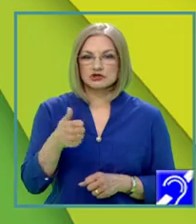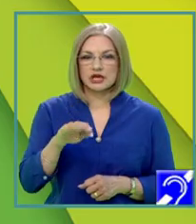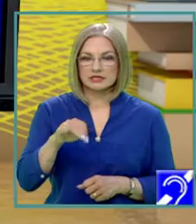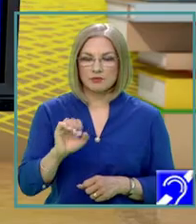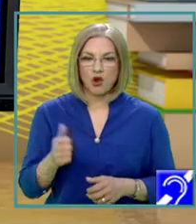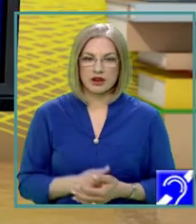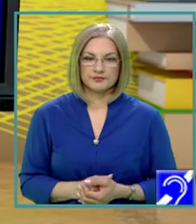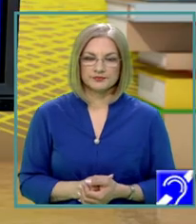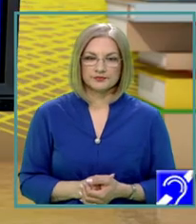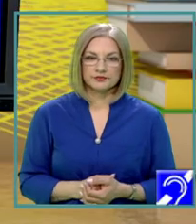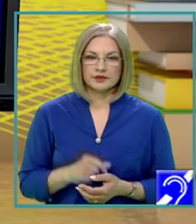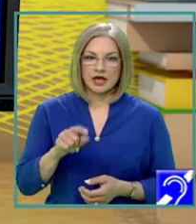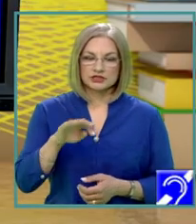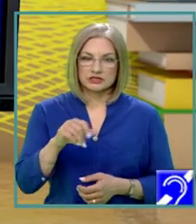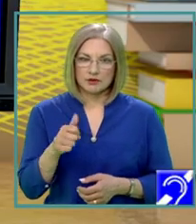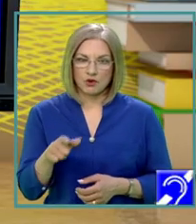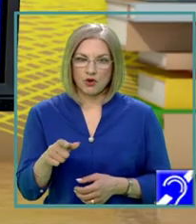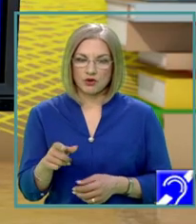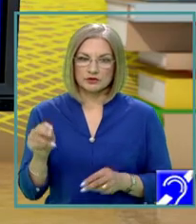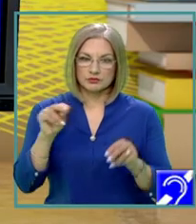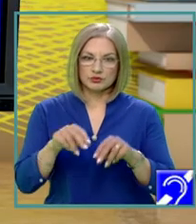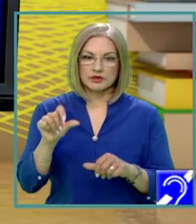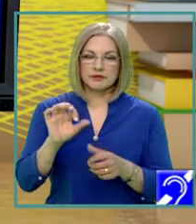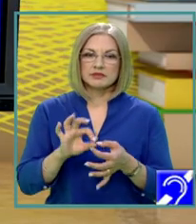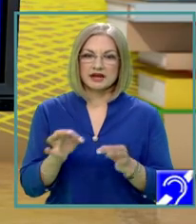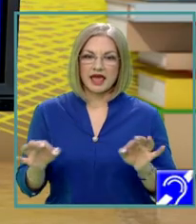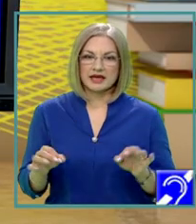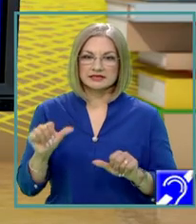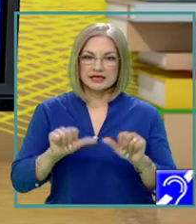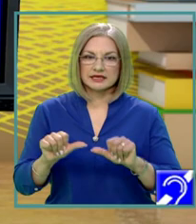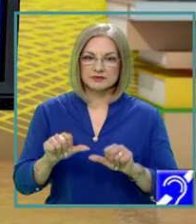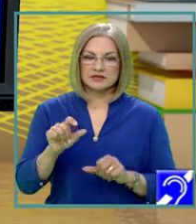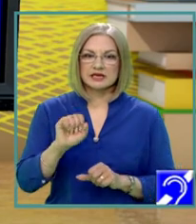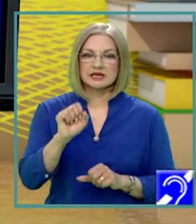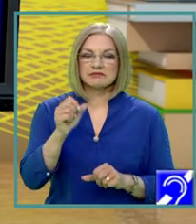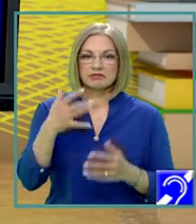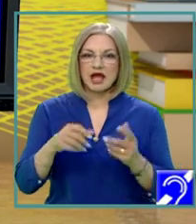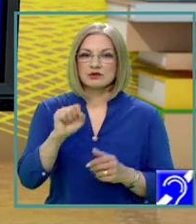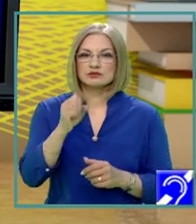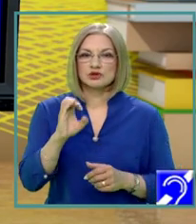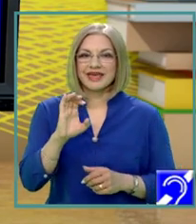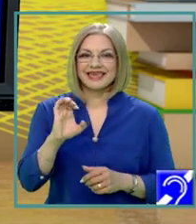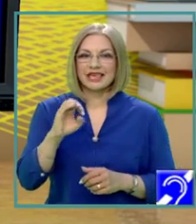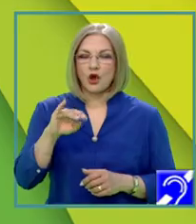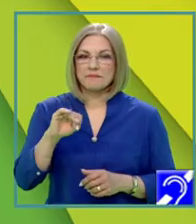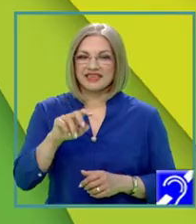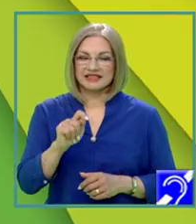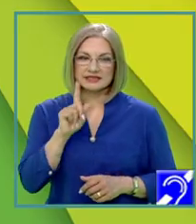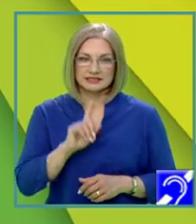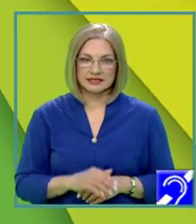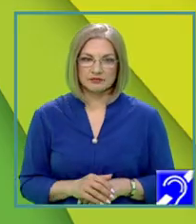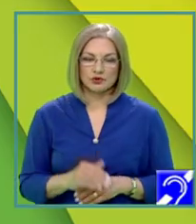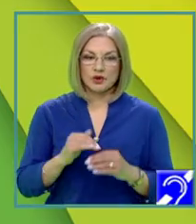acești Mall Eva mă vizita pe ecuația reacției chimice pentru un calcul stoechiometric foarte simplu deasupra formulelor chimice